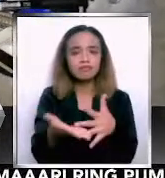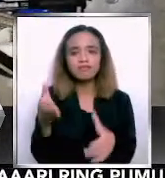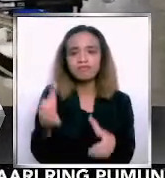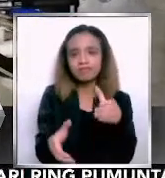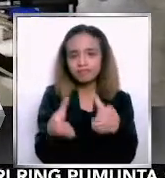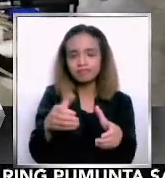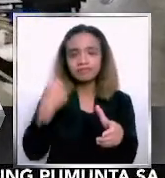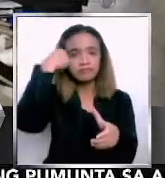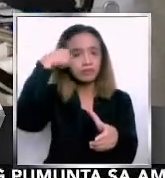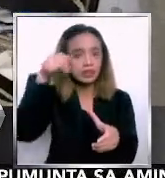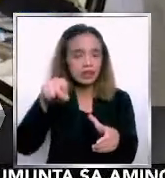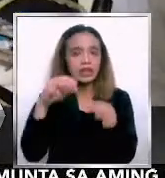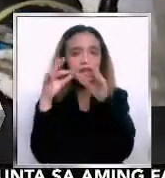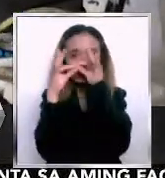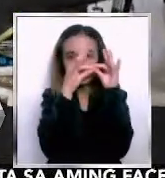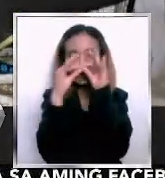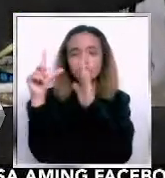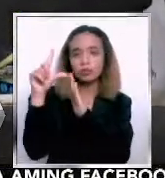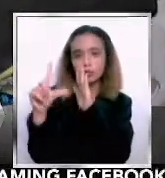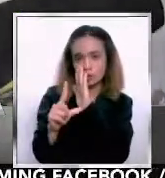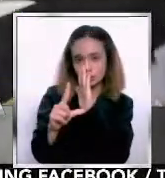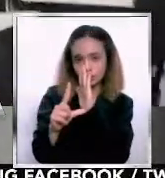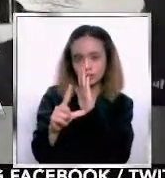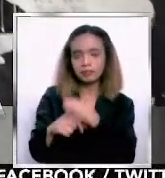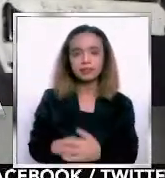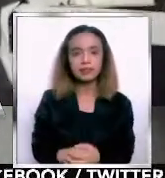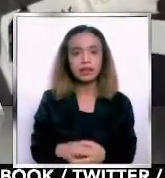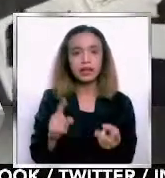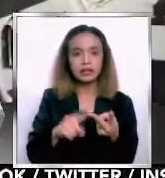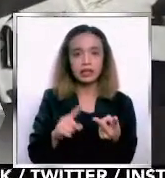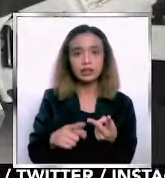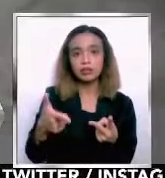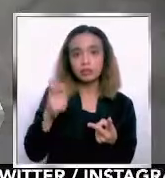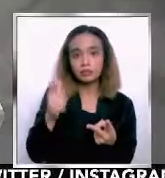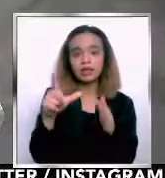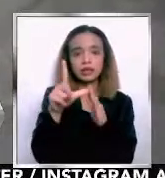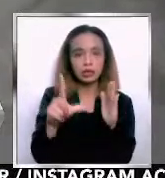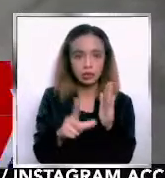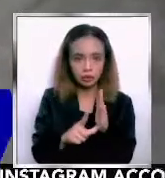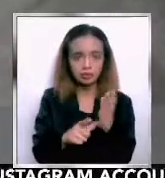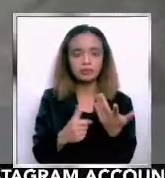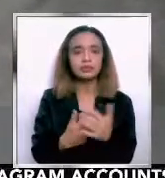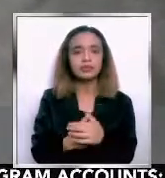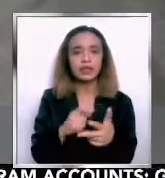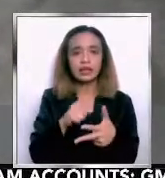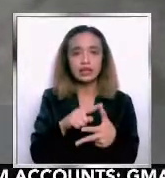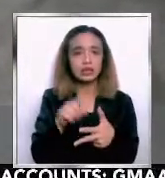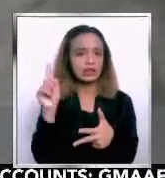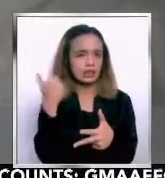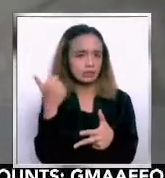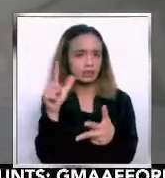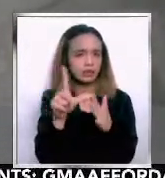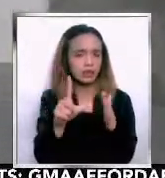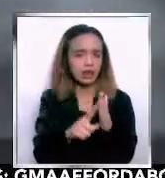Comprehensive Dangerous Drugs Act, Comprehensive Firearms and Ammunition Regulation Act at paglabag sa Election Gun